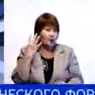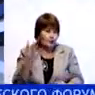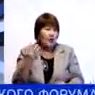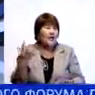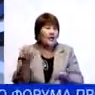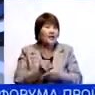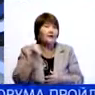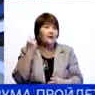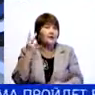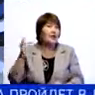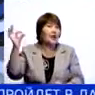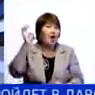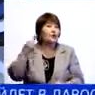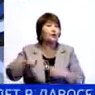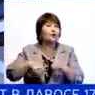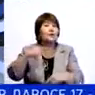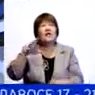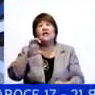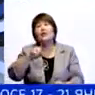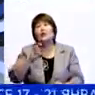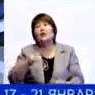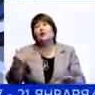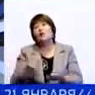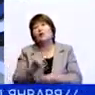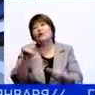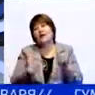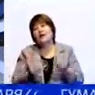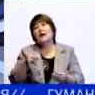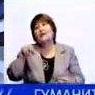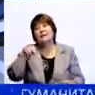и набрать 12 очков чтобы в следующем сезоне вновь играть в премьер лиге